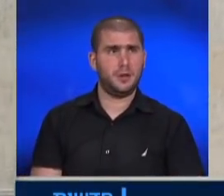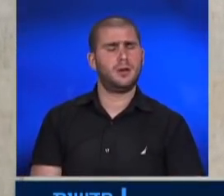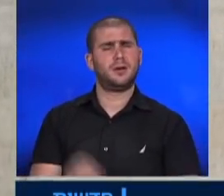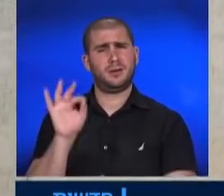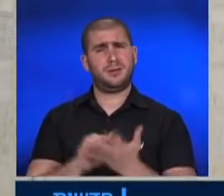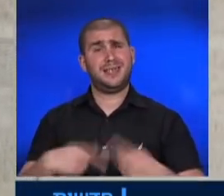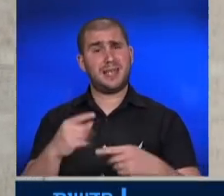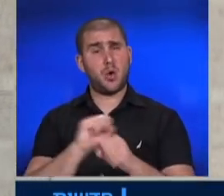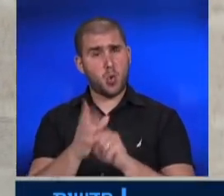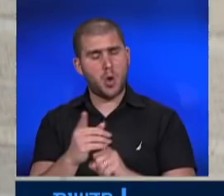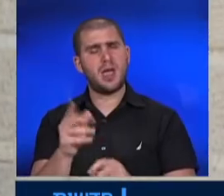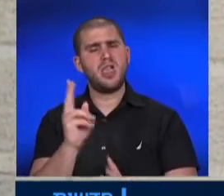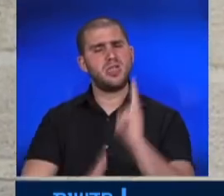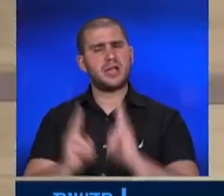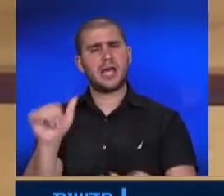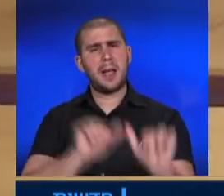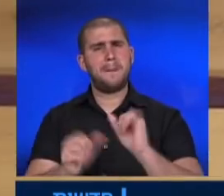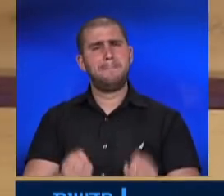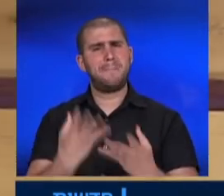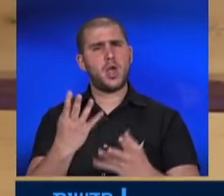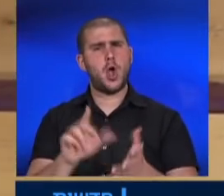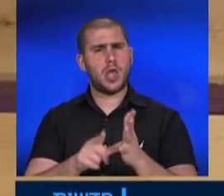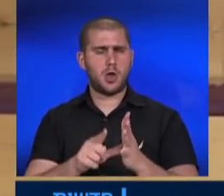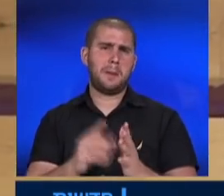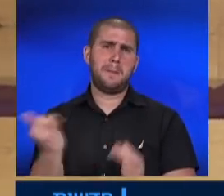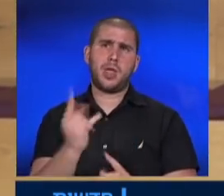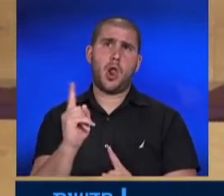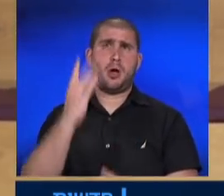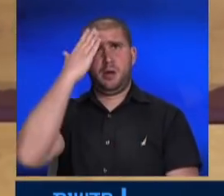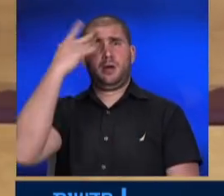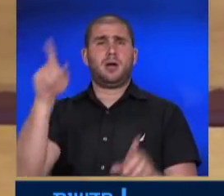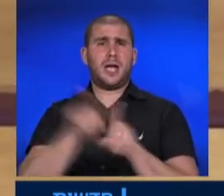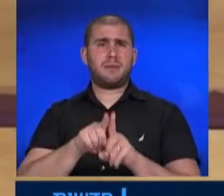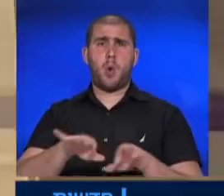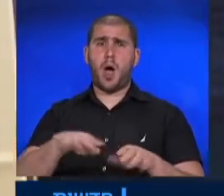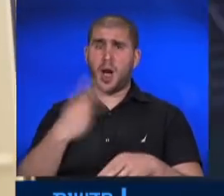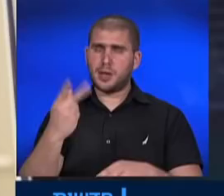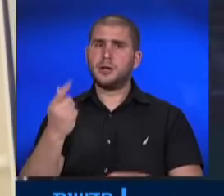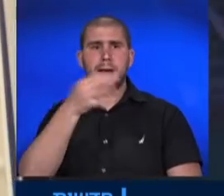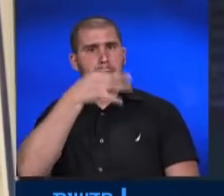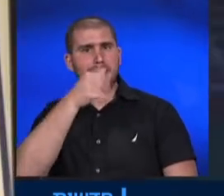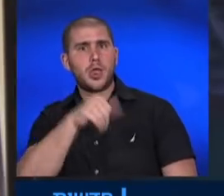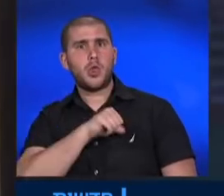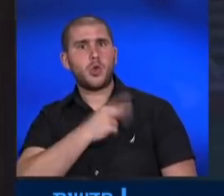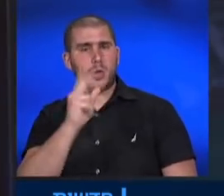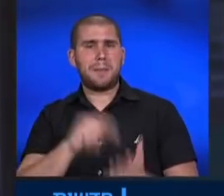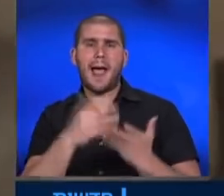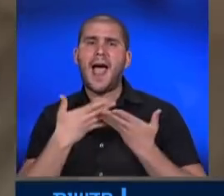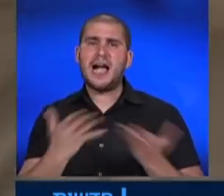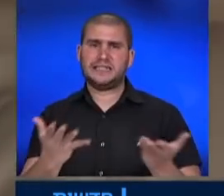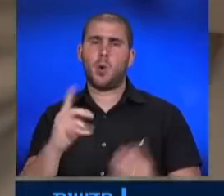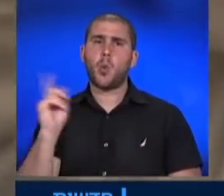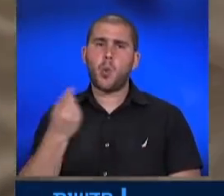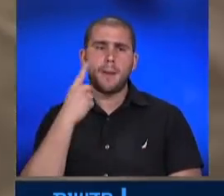תעשיית הביוטכנולוגיה, שבדרך כלל פחות זוהרת מעולם ההייטק, זוכה להתעניינות גדולה ועל החשיפה הרחבה. כולם נושאים עיניהם